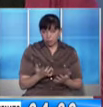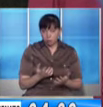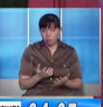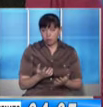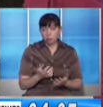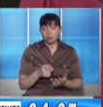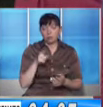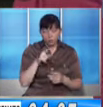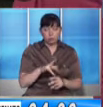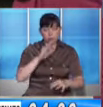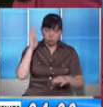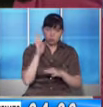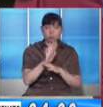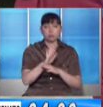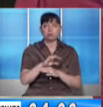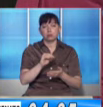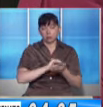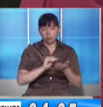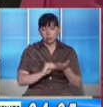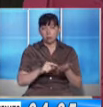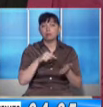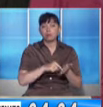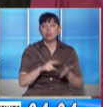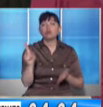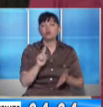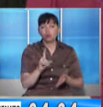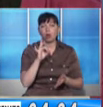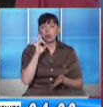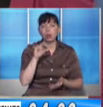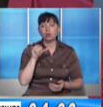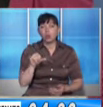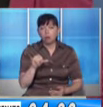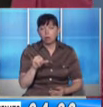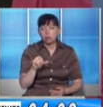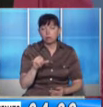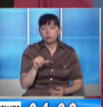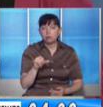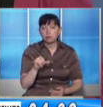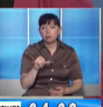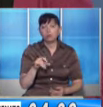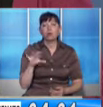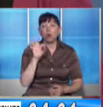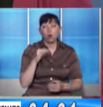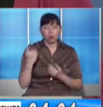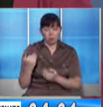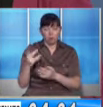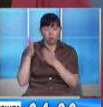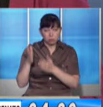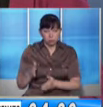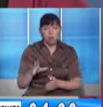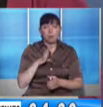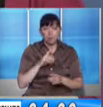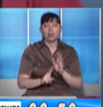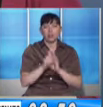Interpolul a emis o decizie prin care s-a expus că Renato Usatăi, în privința dumnealui, sunt